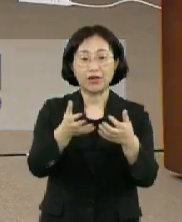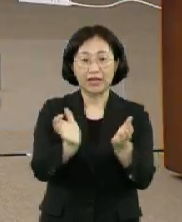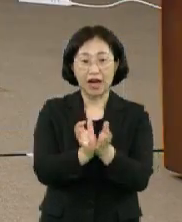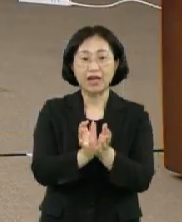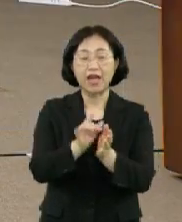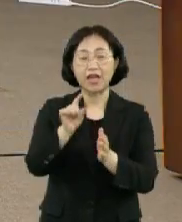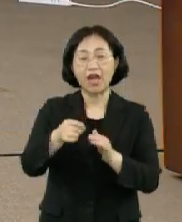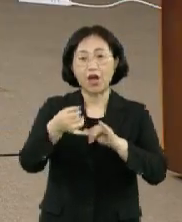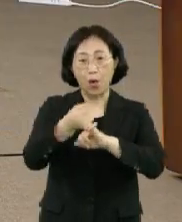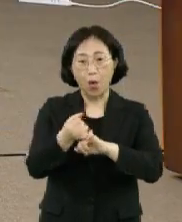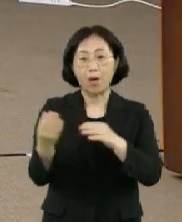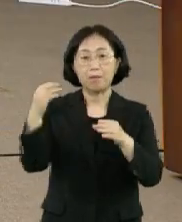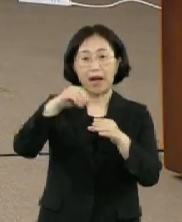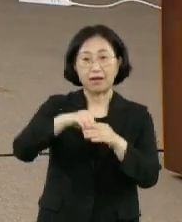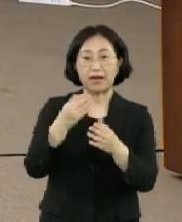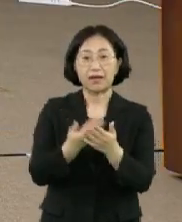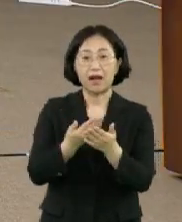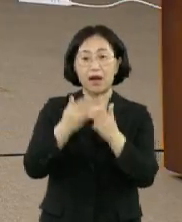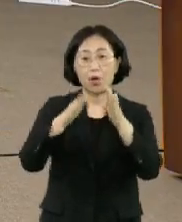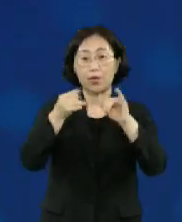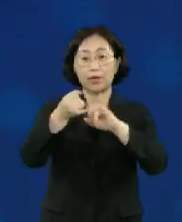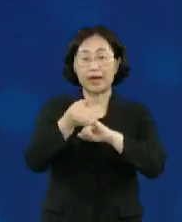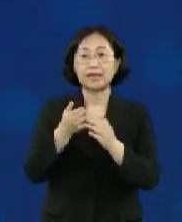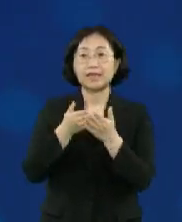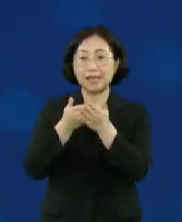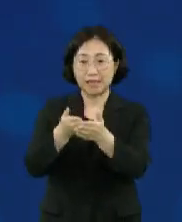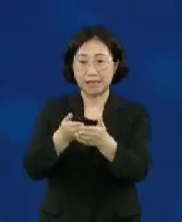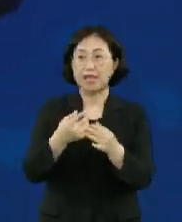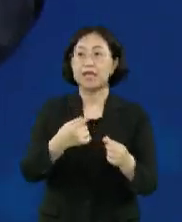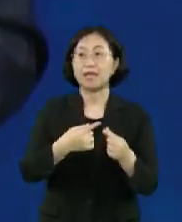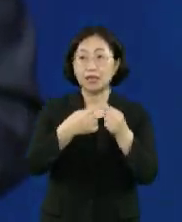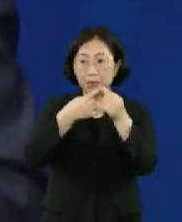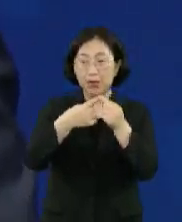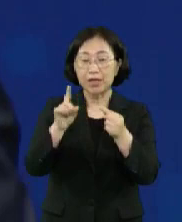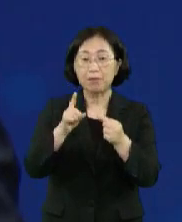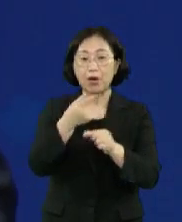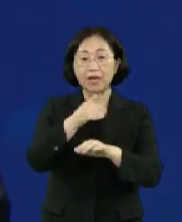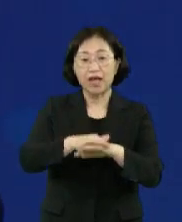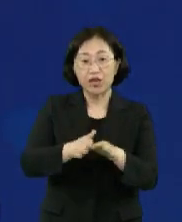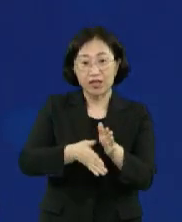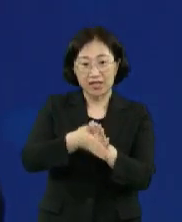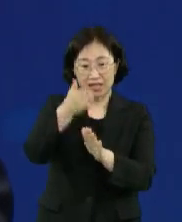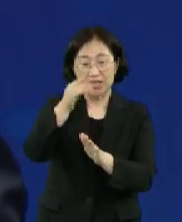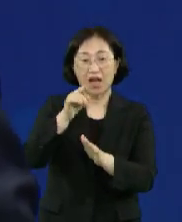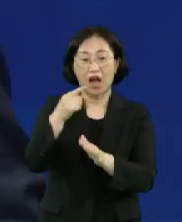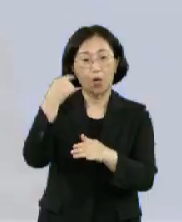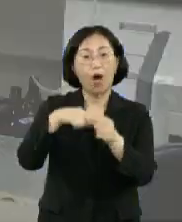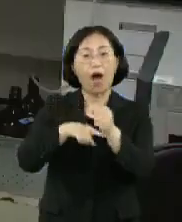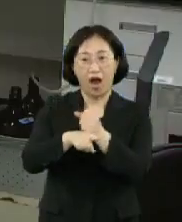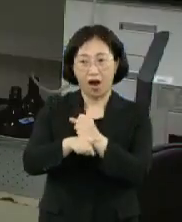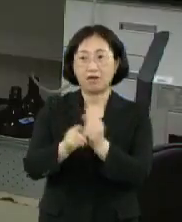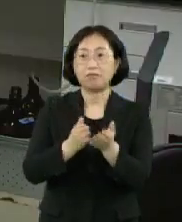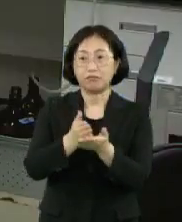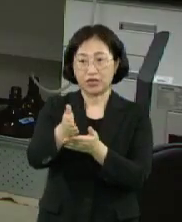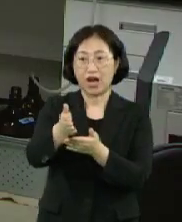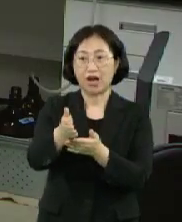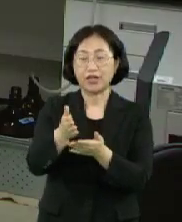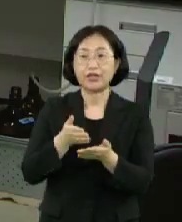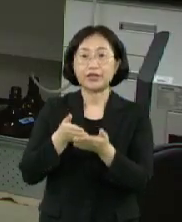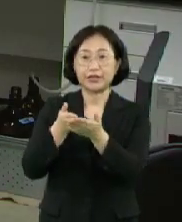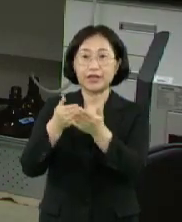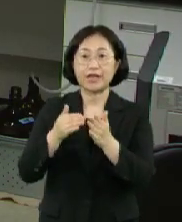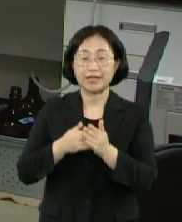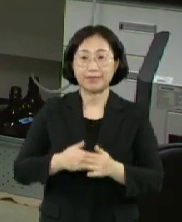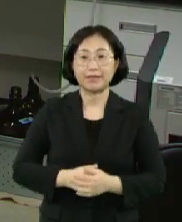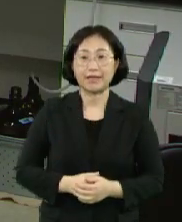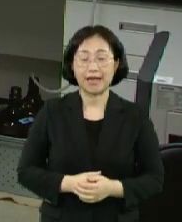것을 요구하며 공약을 제시했는데 그 첫 번째가 과학의 도시답게 과학 분야입니다. 과학수도 특별법